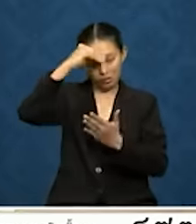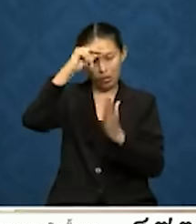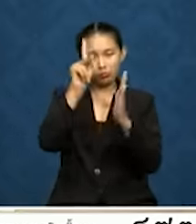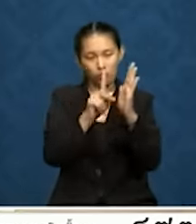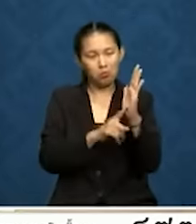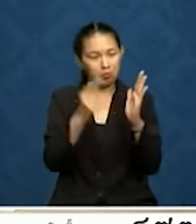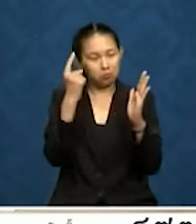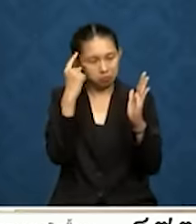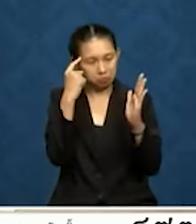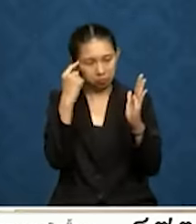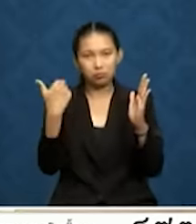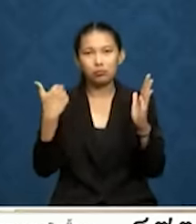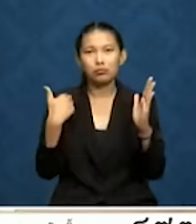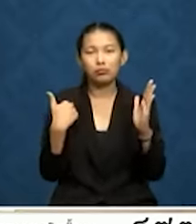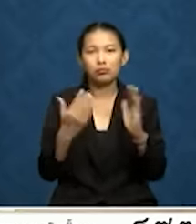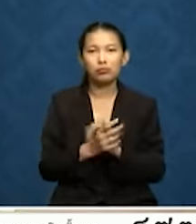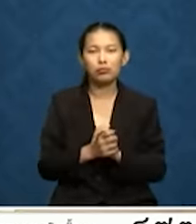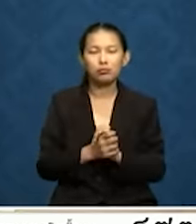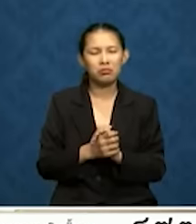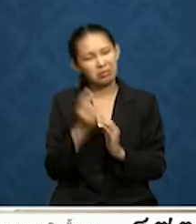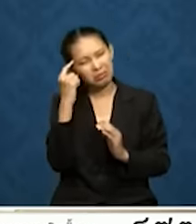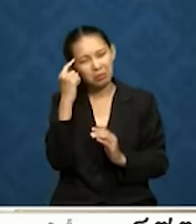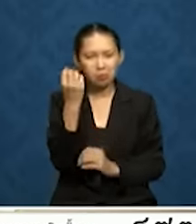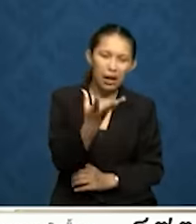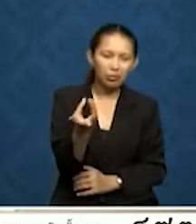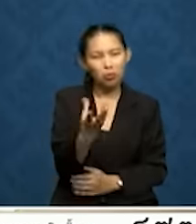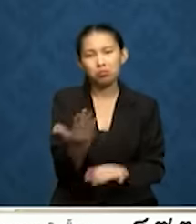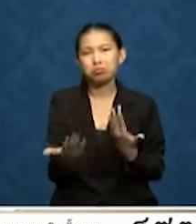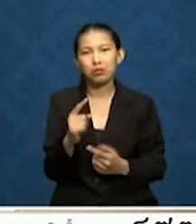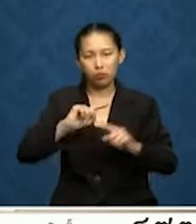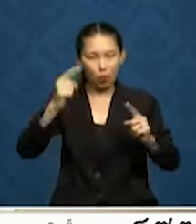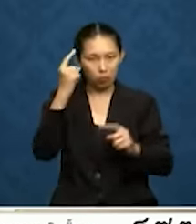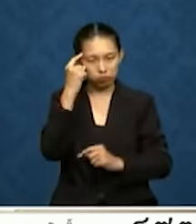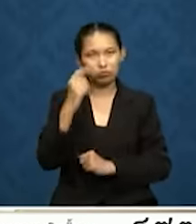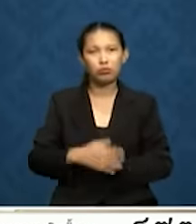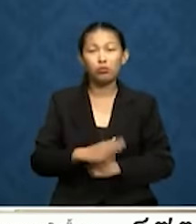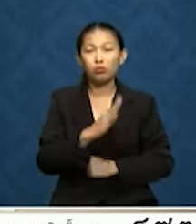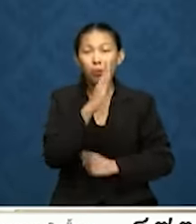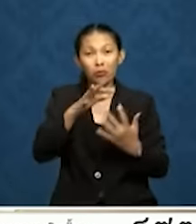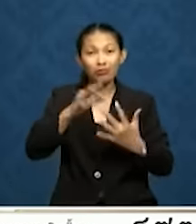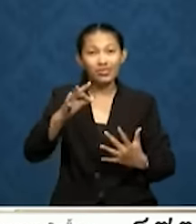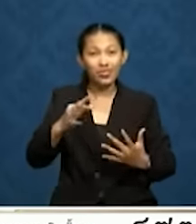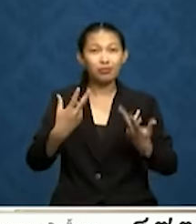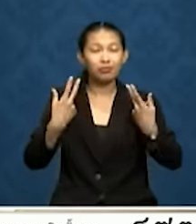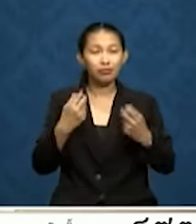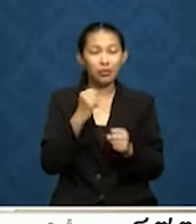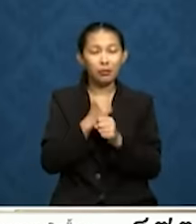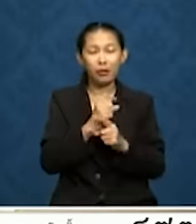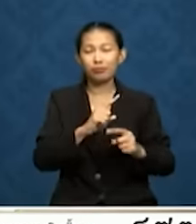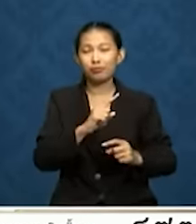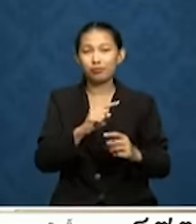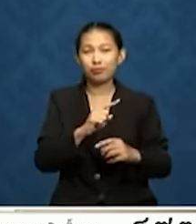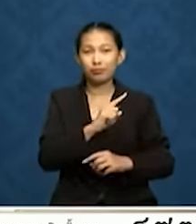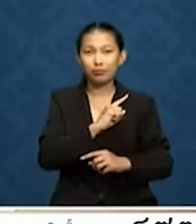พอรู้เรื่องกฎหมายบ้างถึงไม่มากก็น้อยการเลือกบุคคลดำรงตำแหน่งใดๆจะต้องทำการ